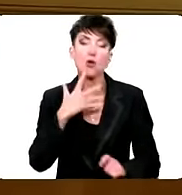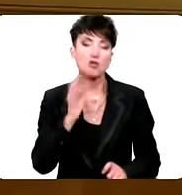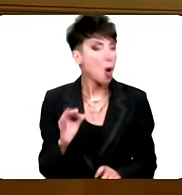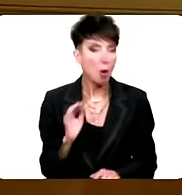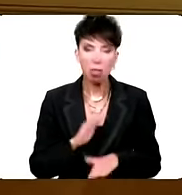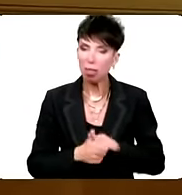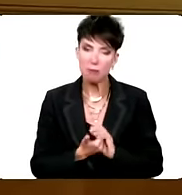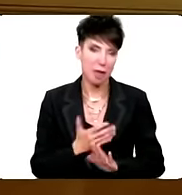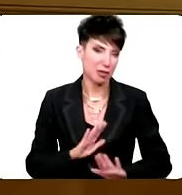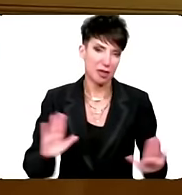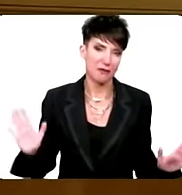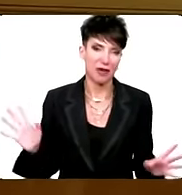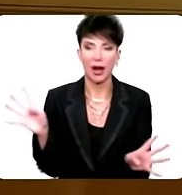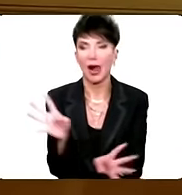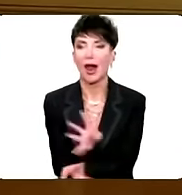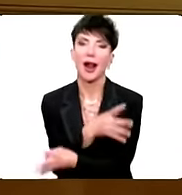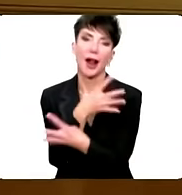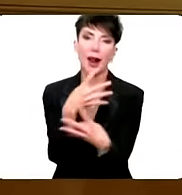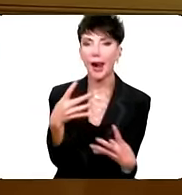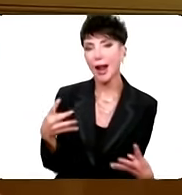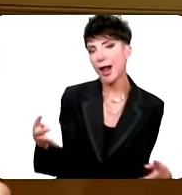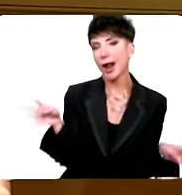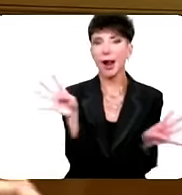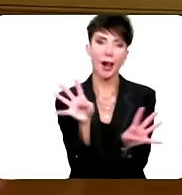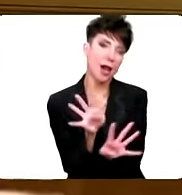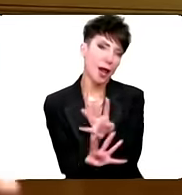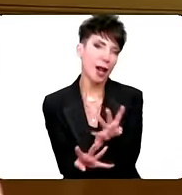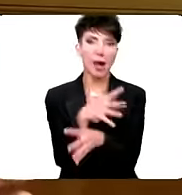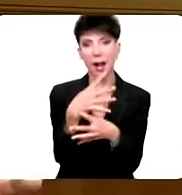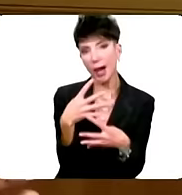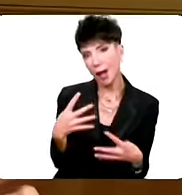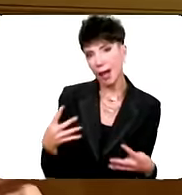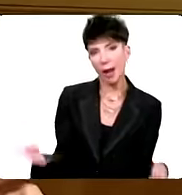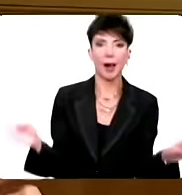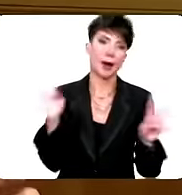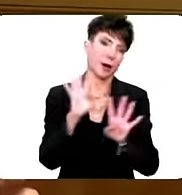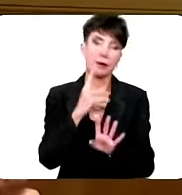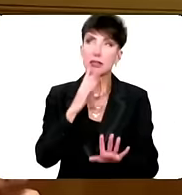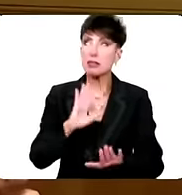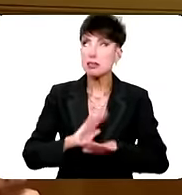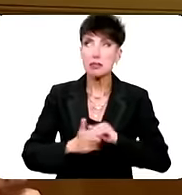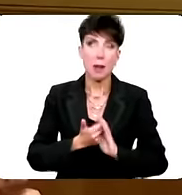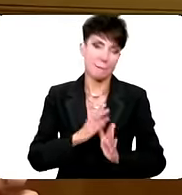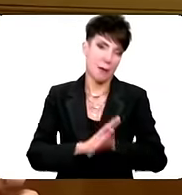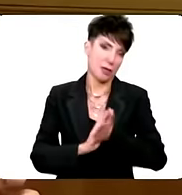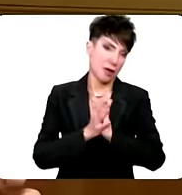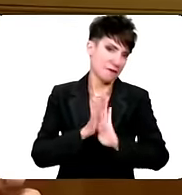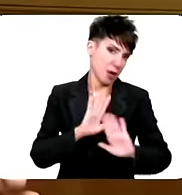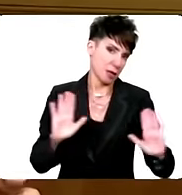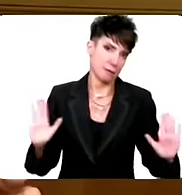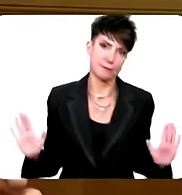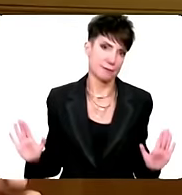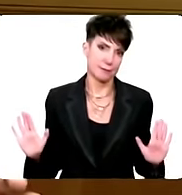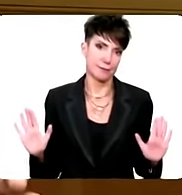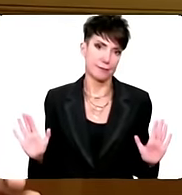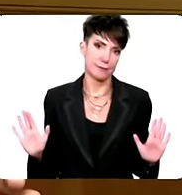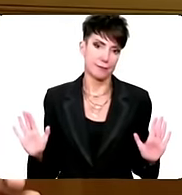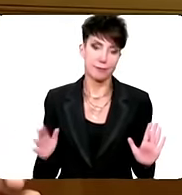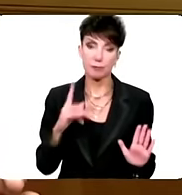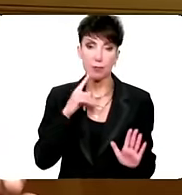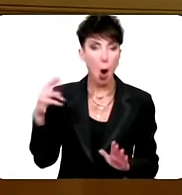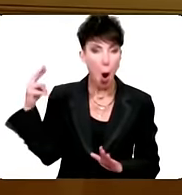να είμαι ένας πρωθυπουργός ο οποίος στο τέλος της τετραετίας μου θα έχει κάνει απλή